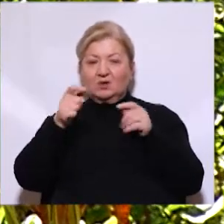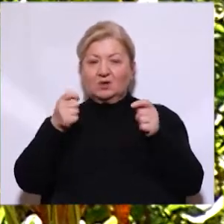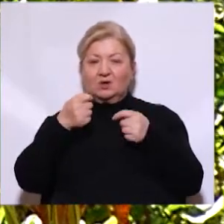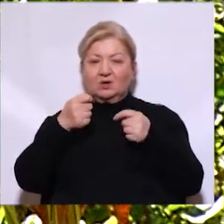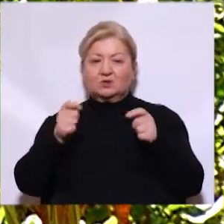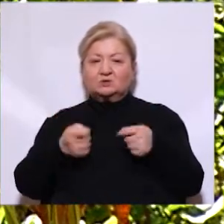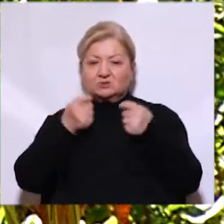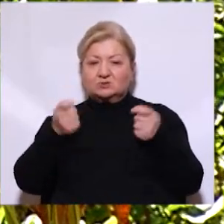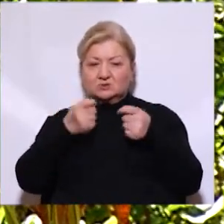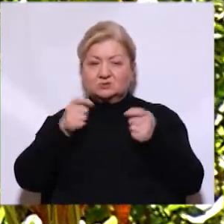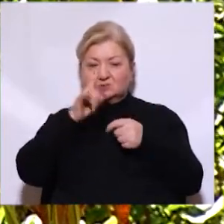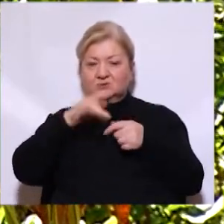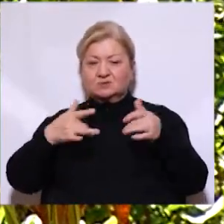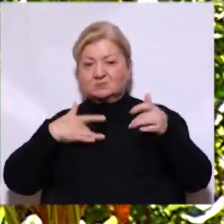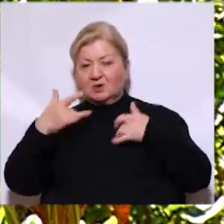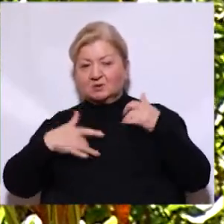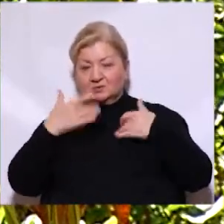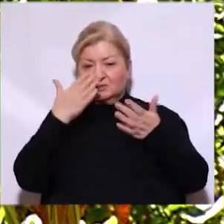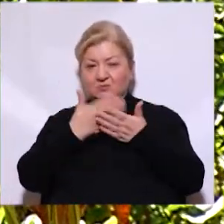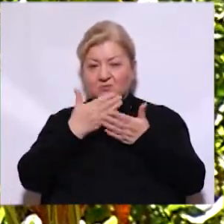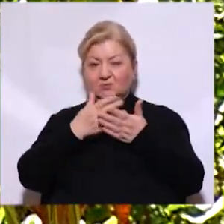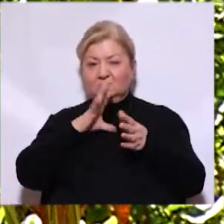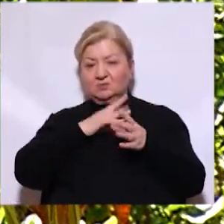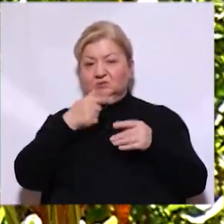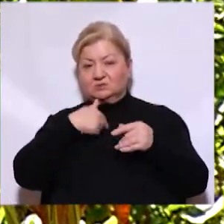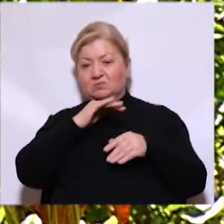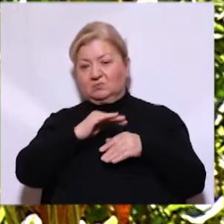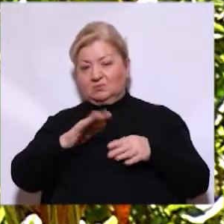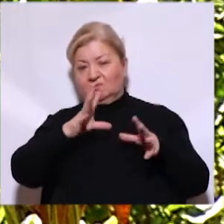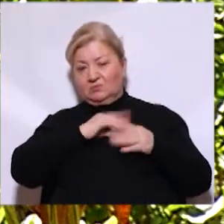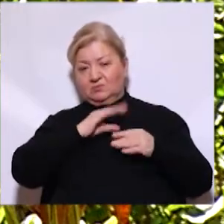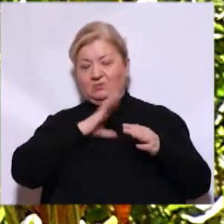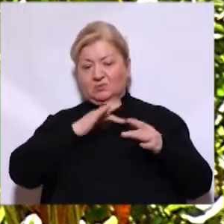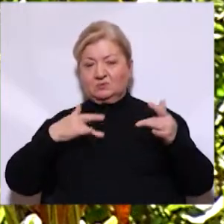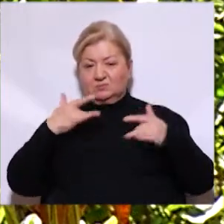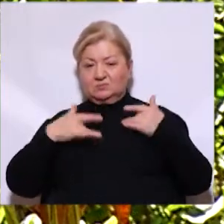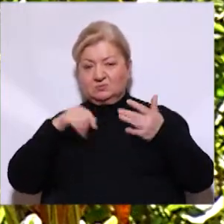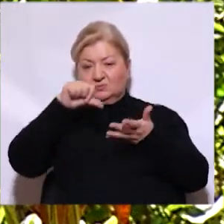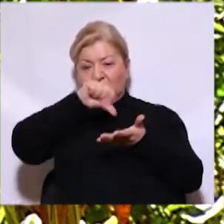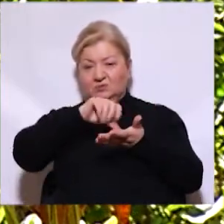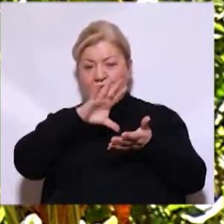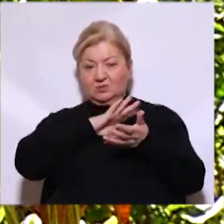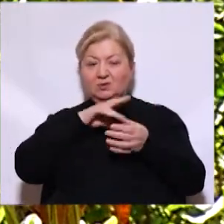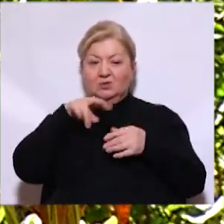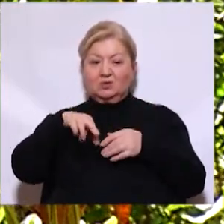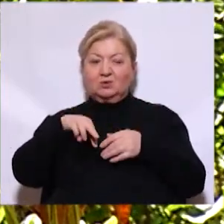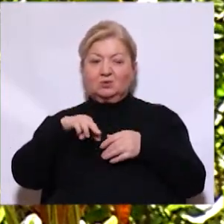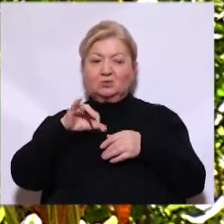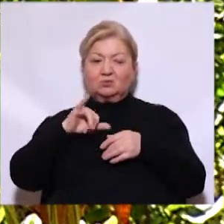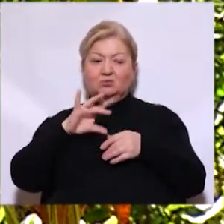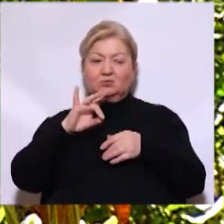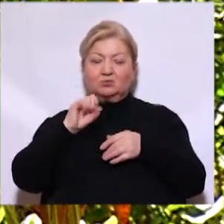ბიჭები, ჯინსების თაობა, სპექტაკლი. აი მე მაგალითად ჩემ მოსწავლეებთან ერთად ვიყავი ამ სპექტაკლზე, დათო ტურაშვილის წიგნი.